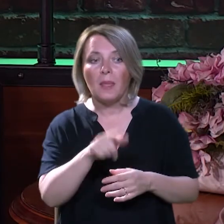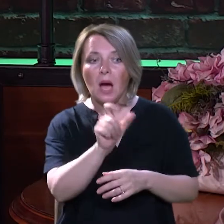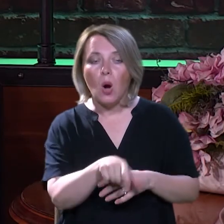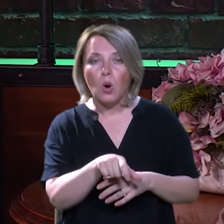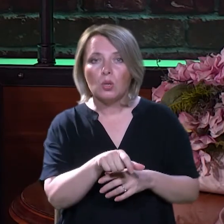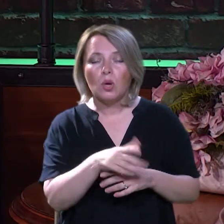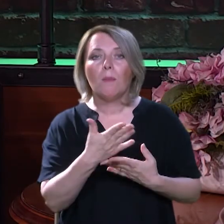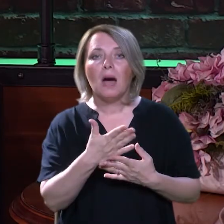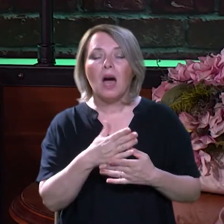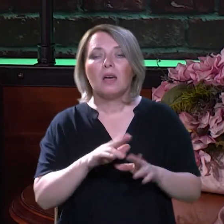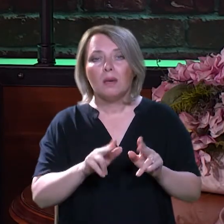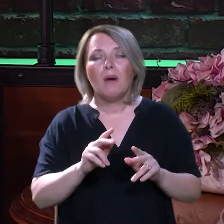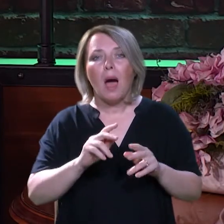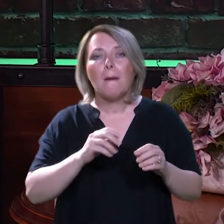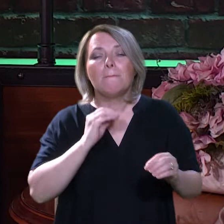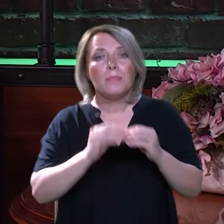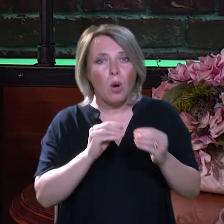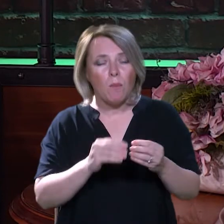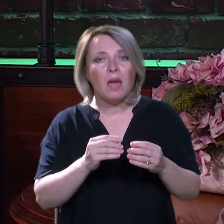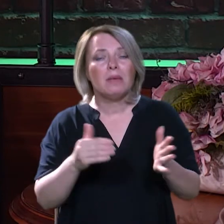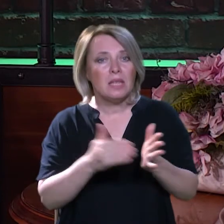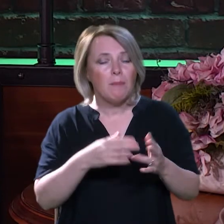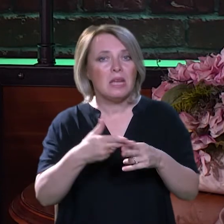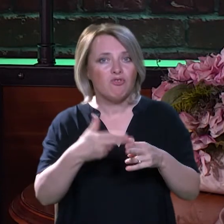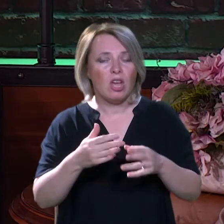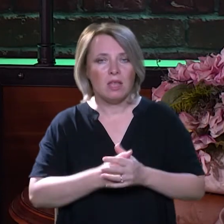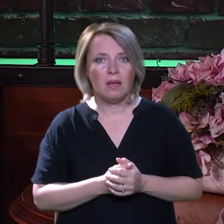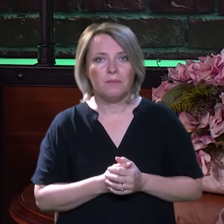ta osoba pati i ta osoba treba problem, treba rješenje.